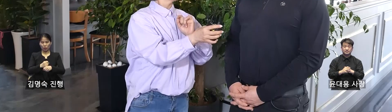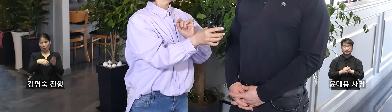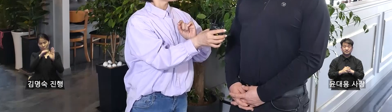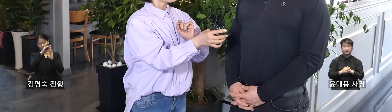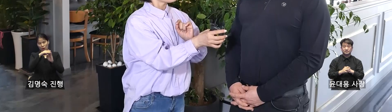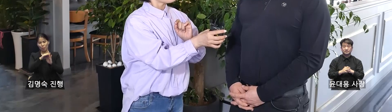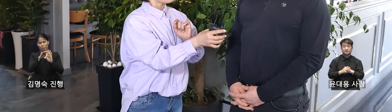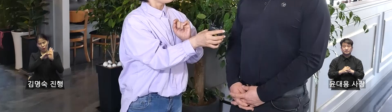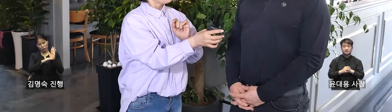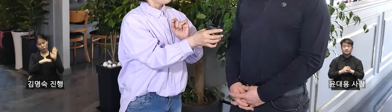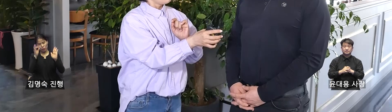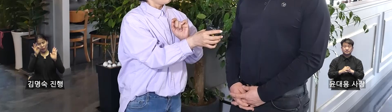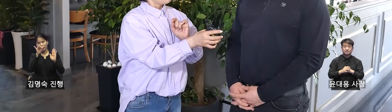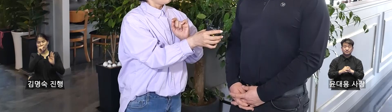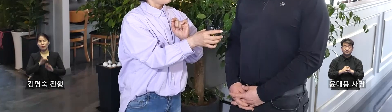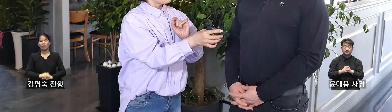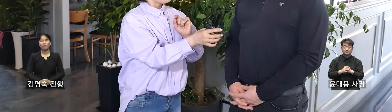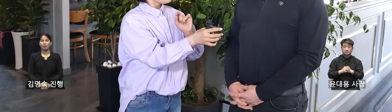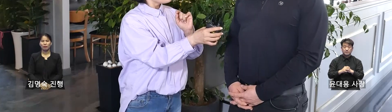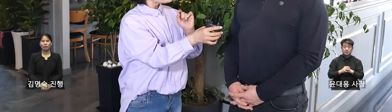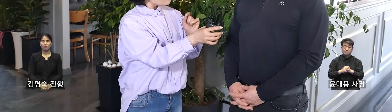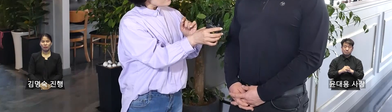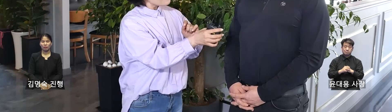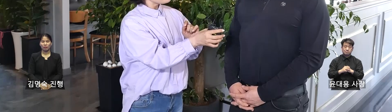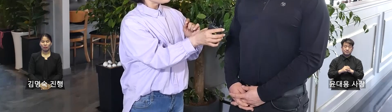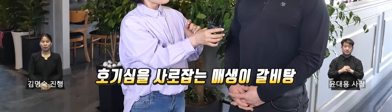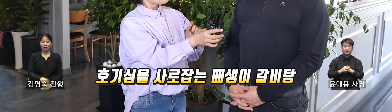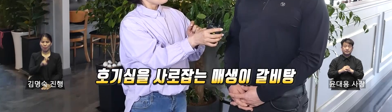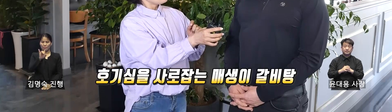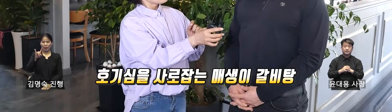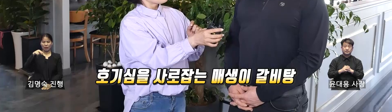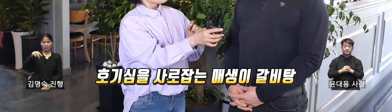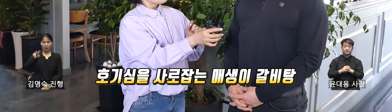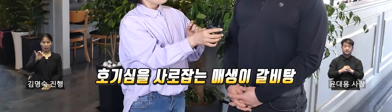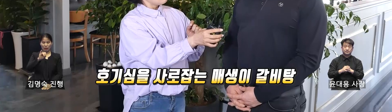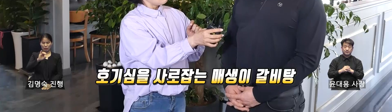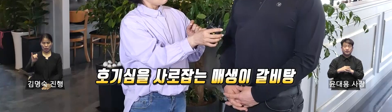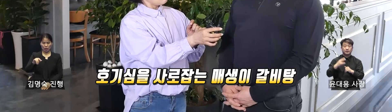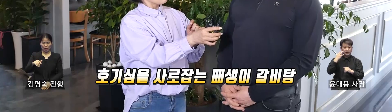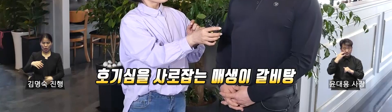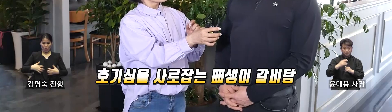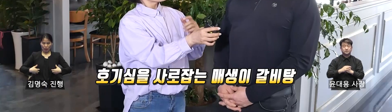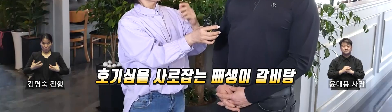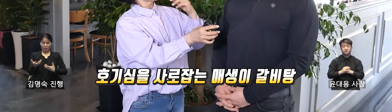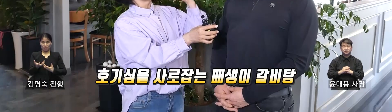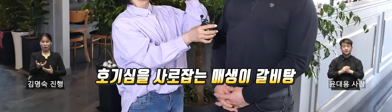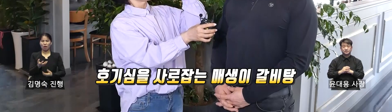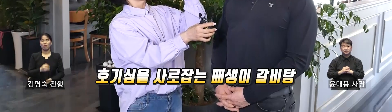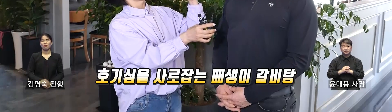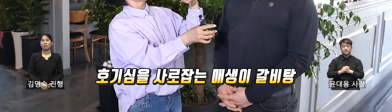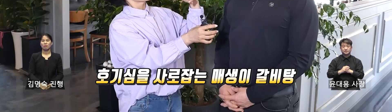살짝 봤는데 네. 배생이 갈비탕이요? 네.